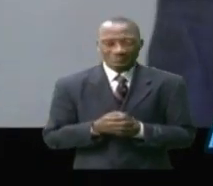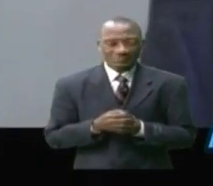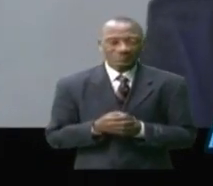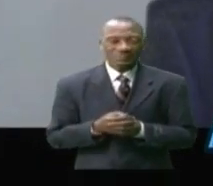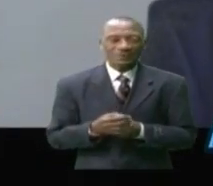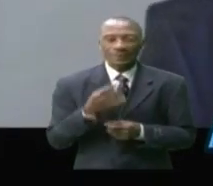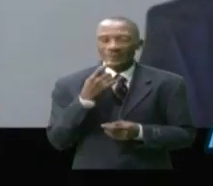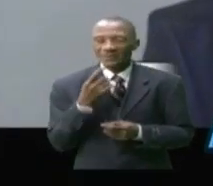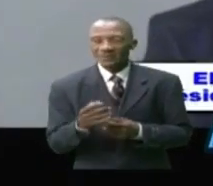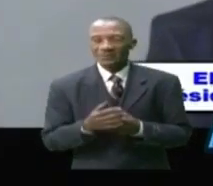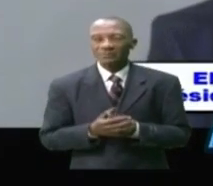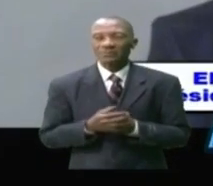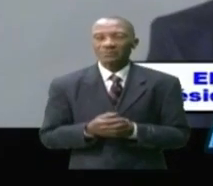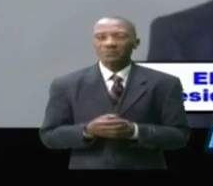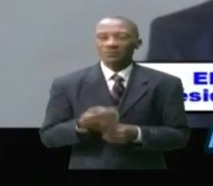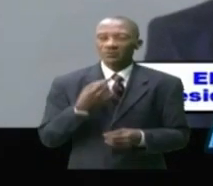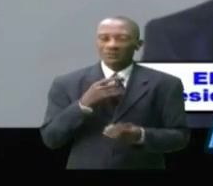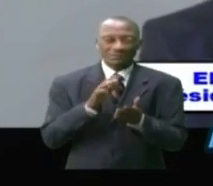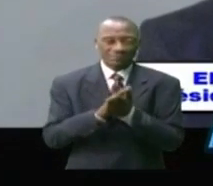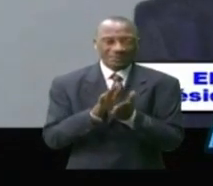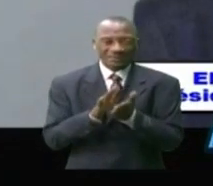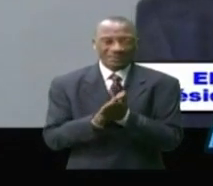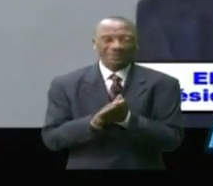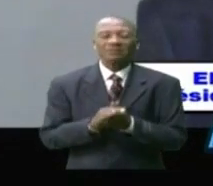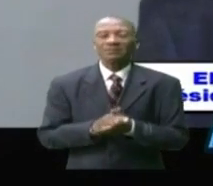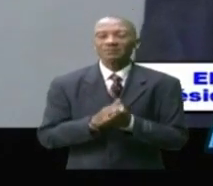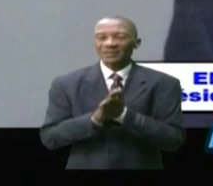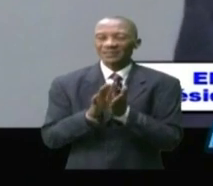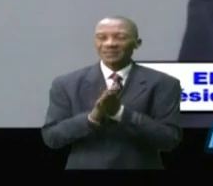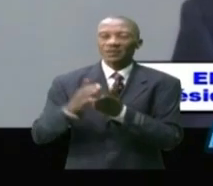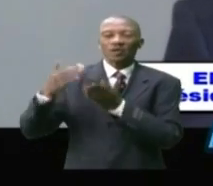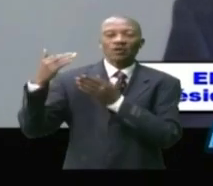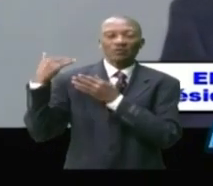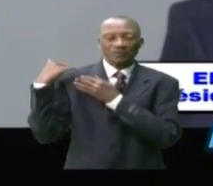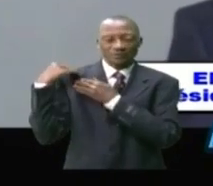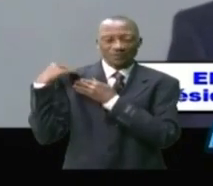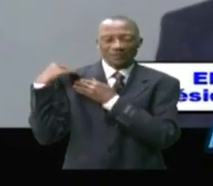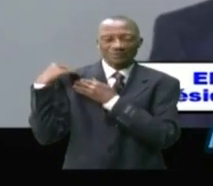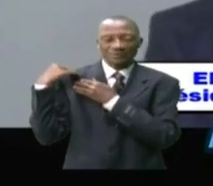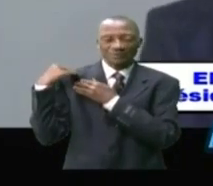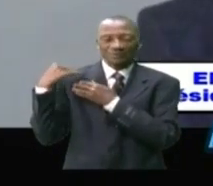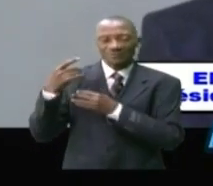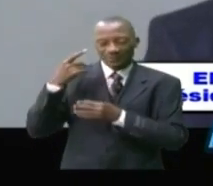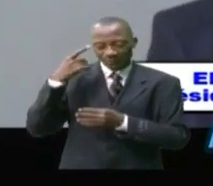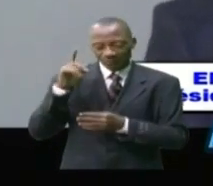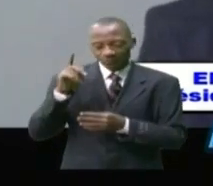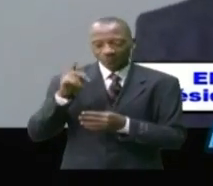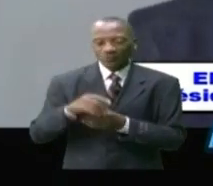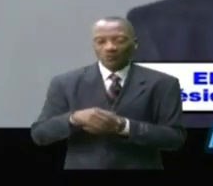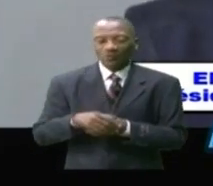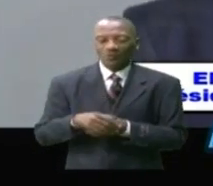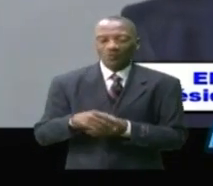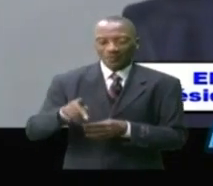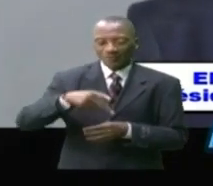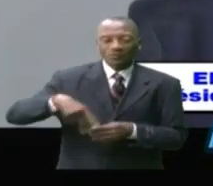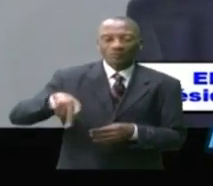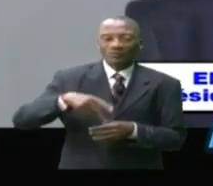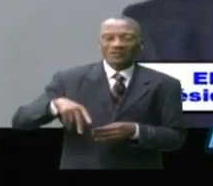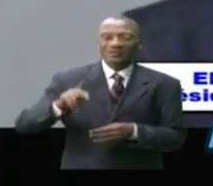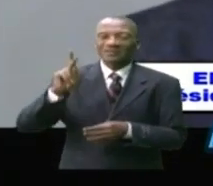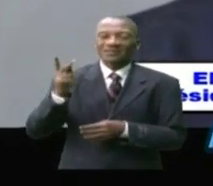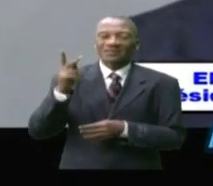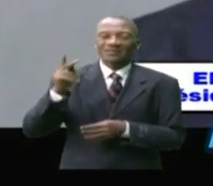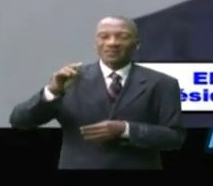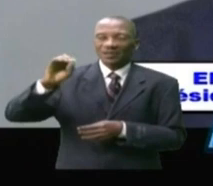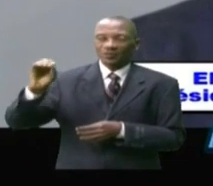rude épreuve notre devoir de bien vous servir. Ainsi, nous voudrions vous rassurer de notre détermination absolue de ne ménager